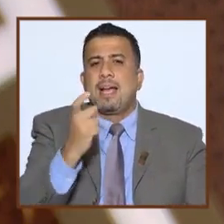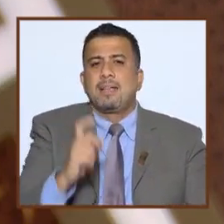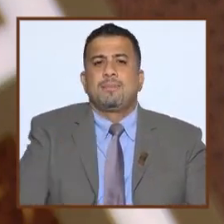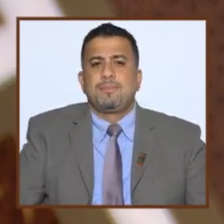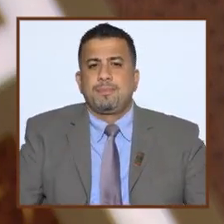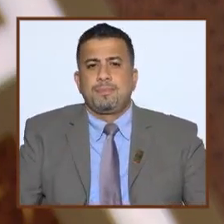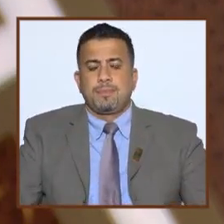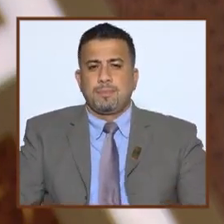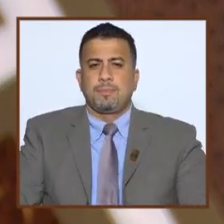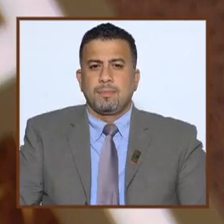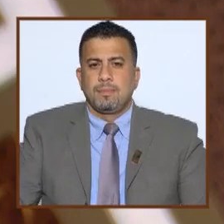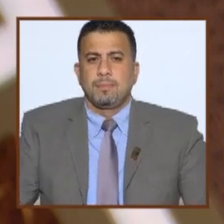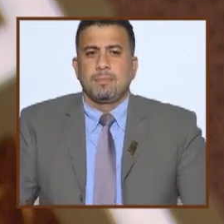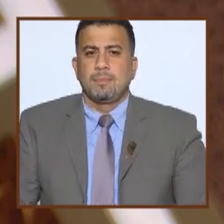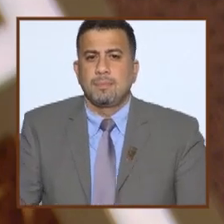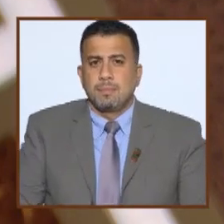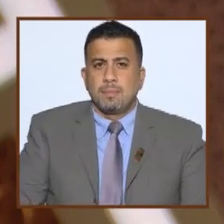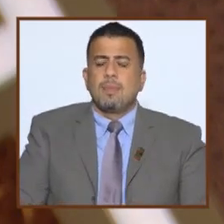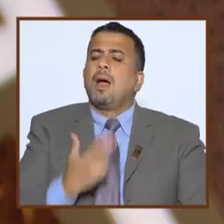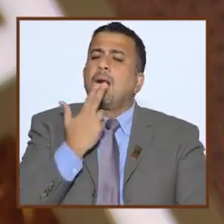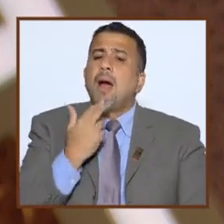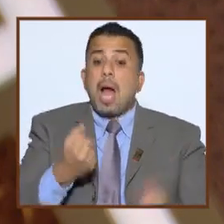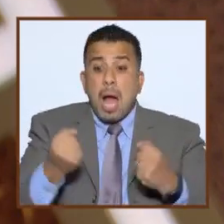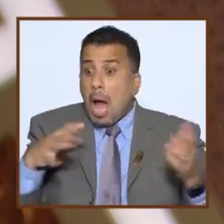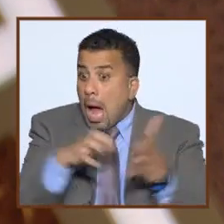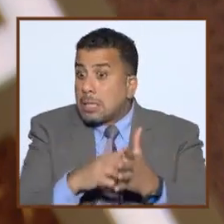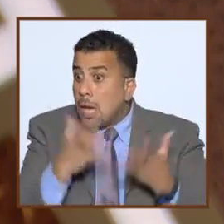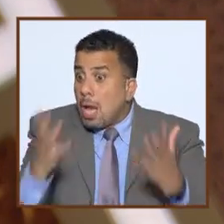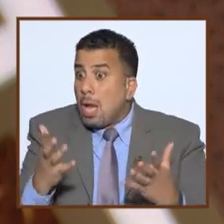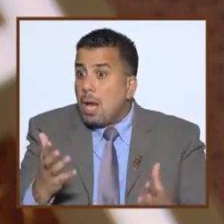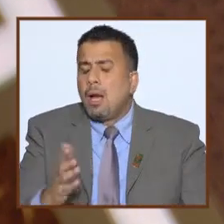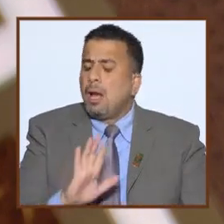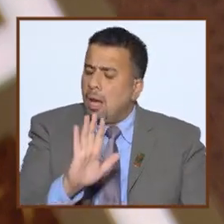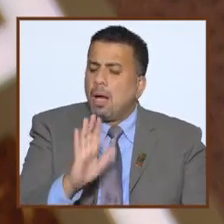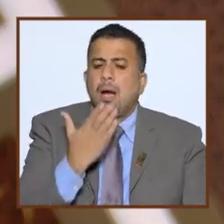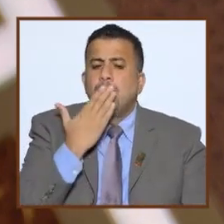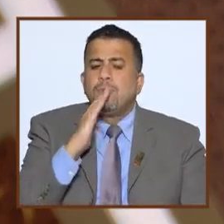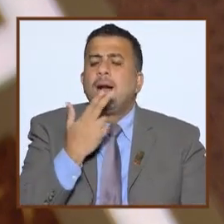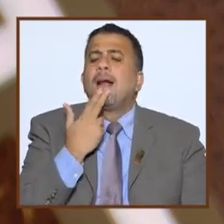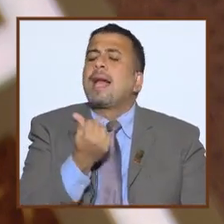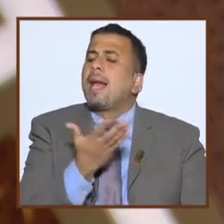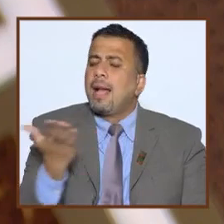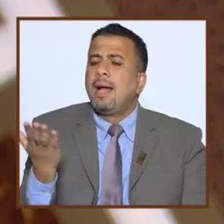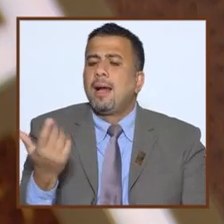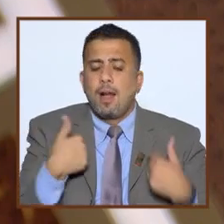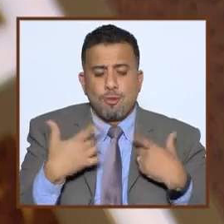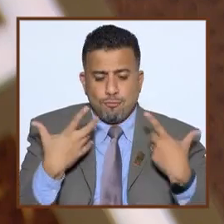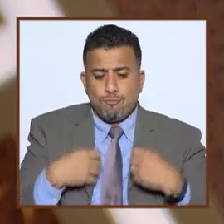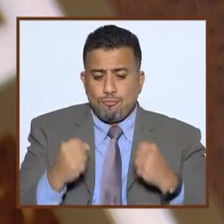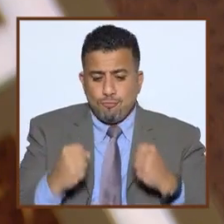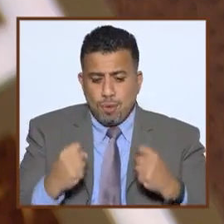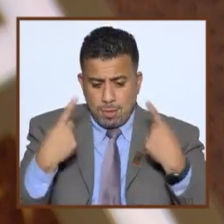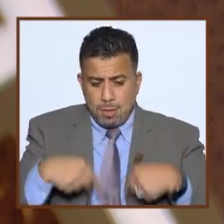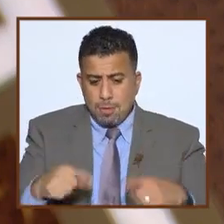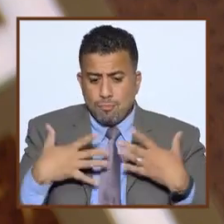همم خير كيف نعم خير لان الله عز وجل دفع شر اكبر عنه يعني مثل ما يقولون